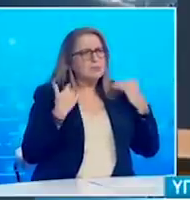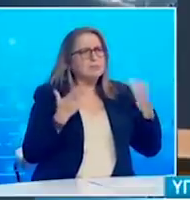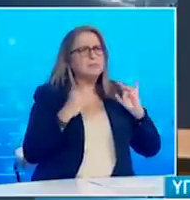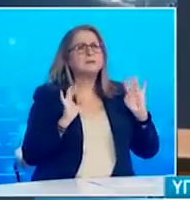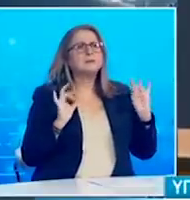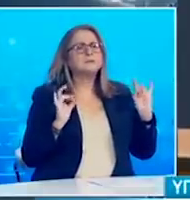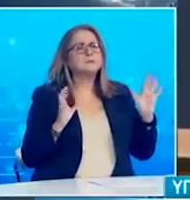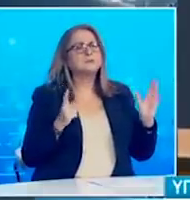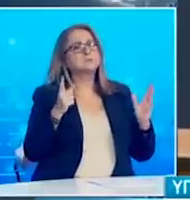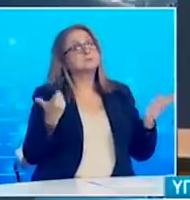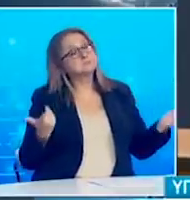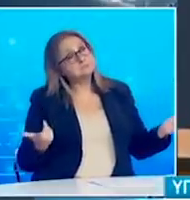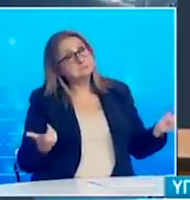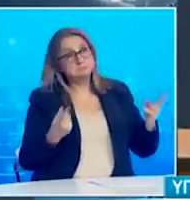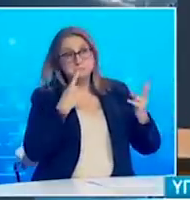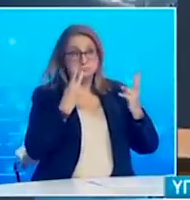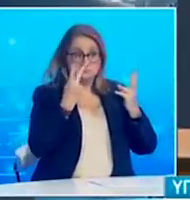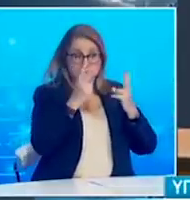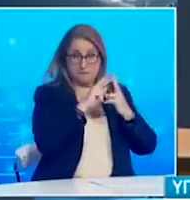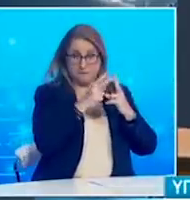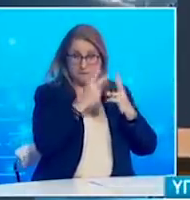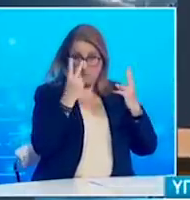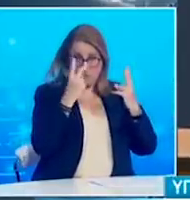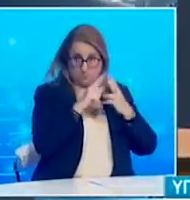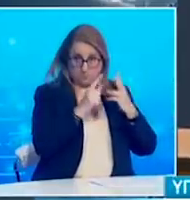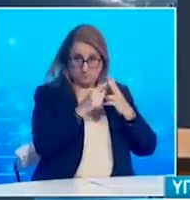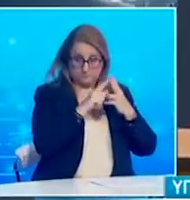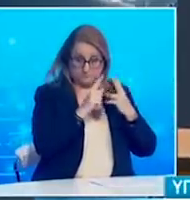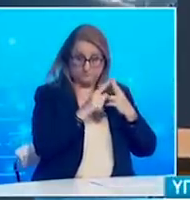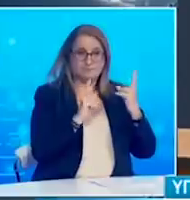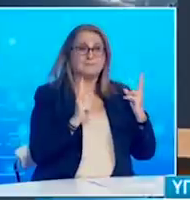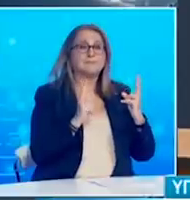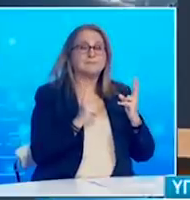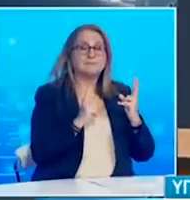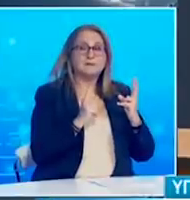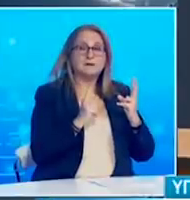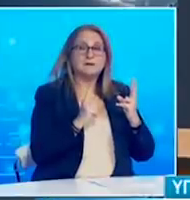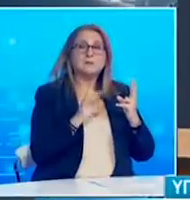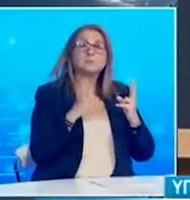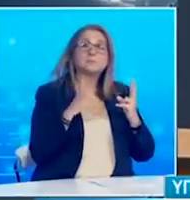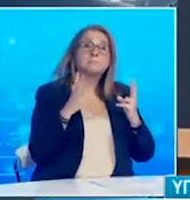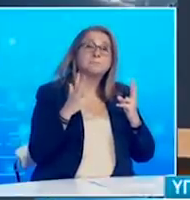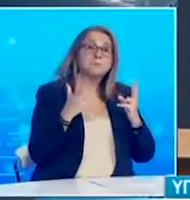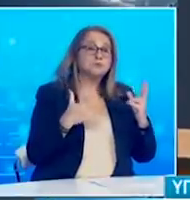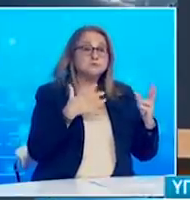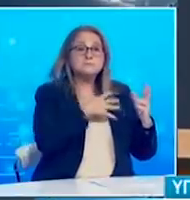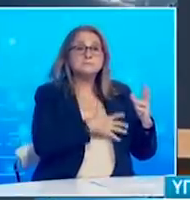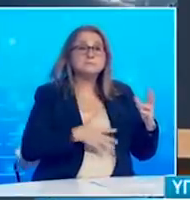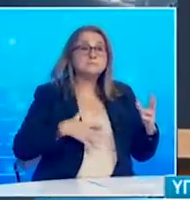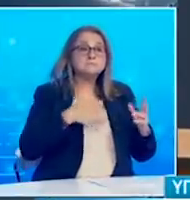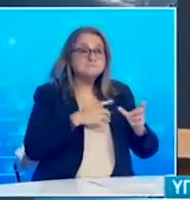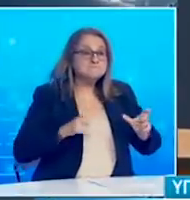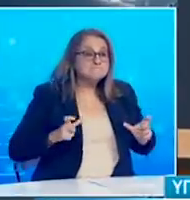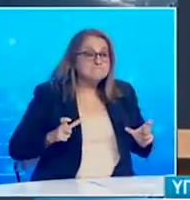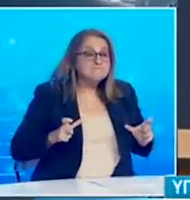σημαίνει δύο πράγματα, εάν ισχύει. Όπως είπα και στην ανακοίνωσή μου, ότι μπορεί να μην δημιουργεί τη λεγόμενη αποστηρωτική